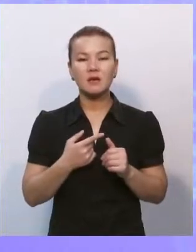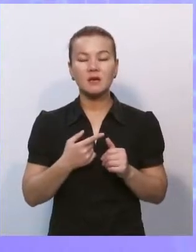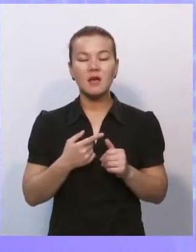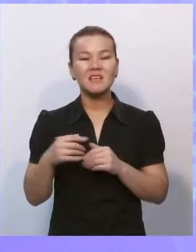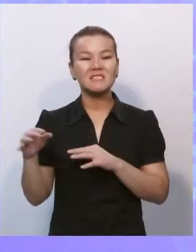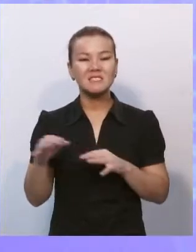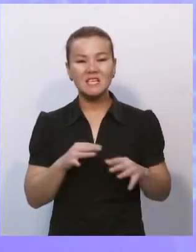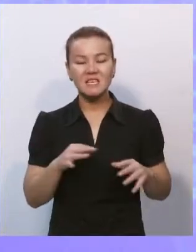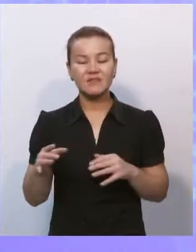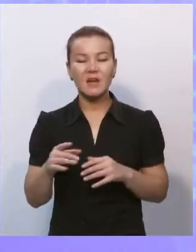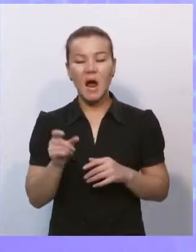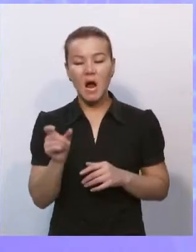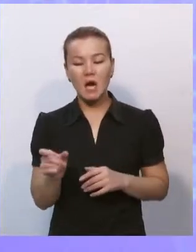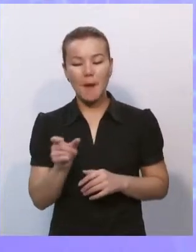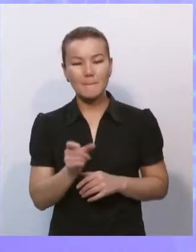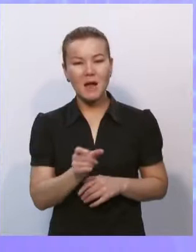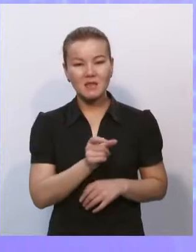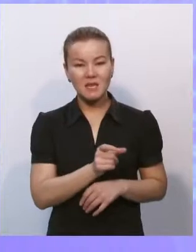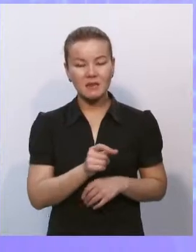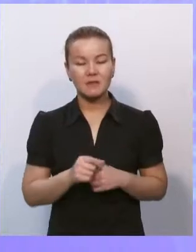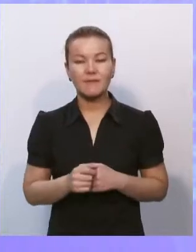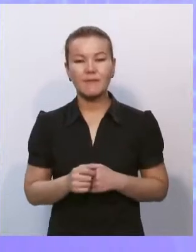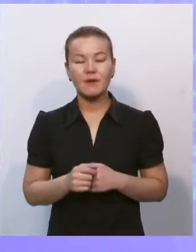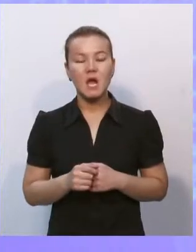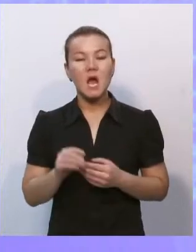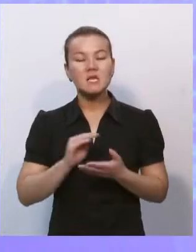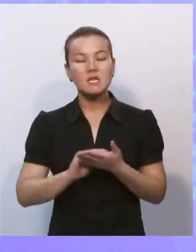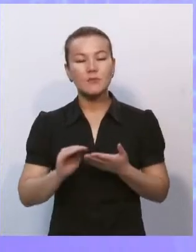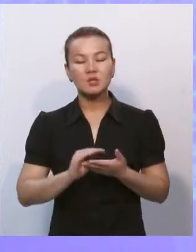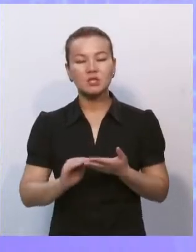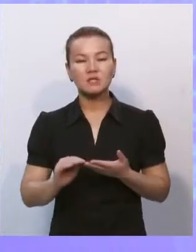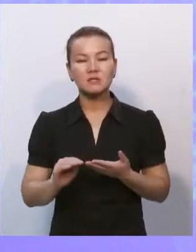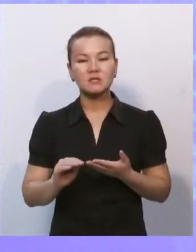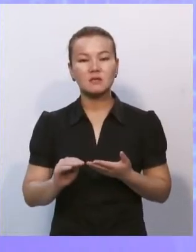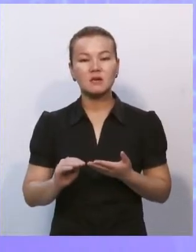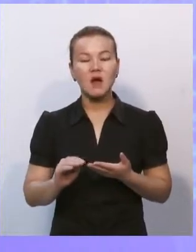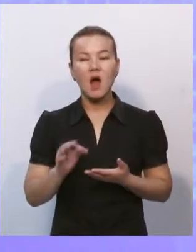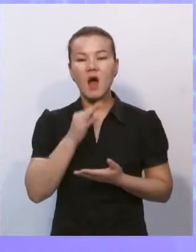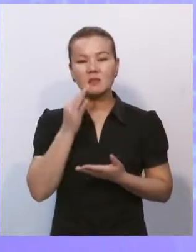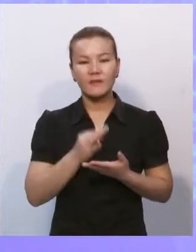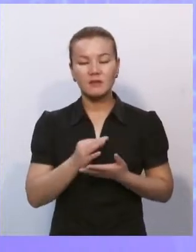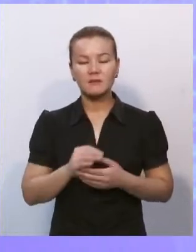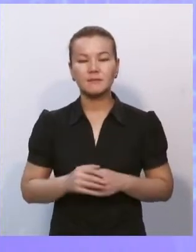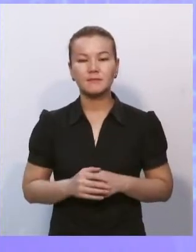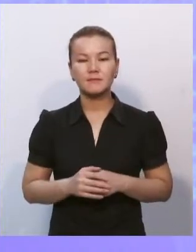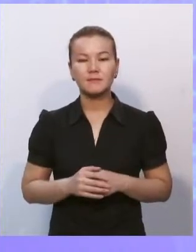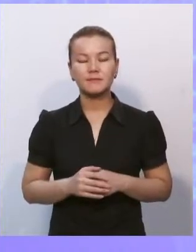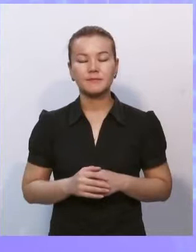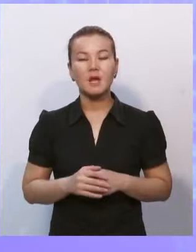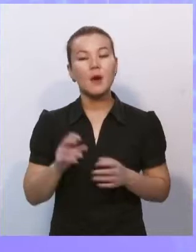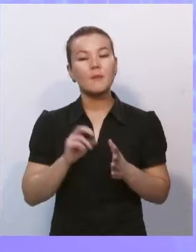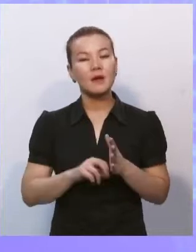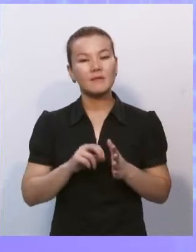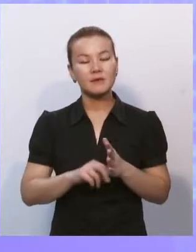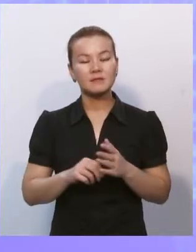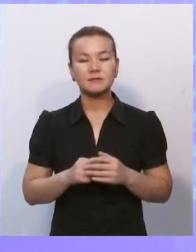действие компоненты запишите ответ проверьте